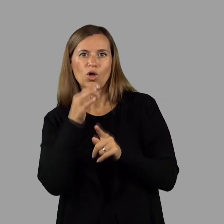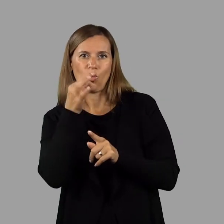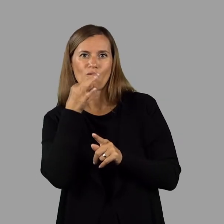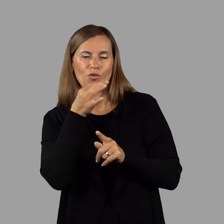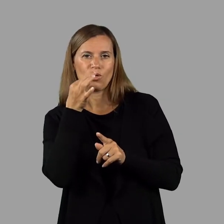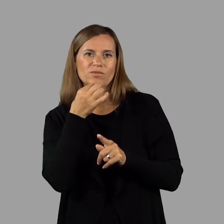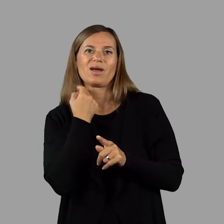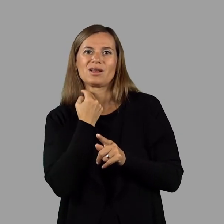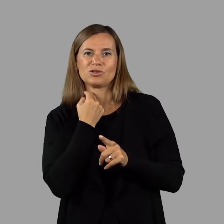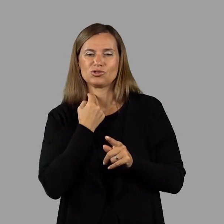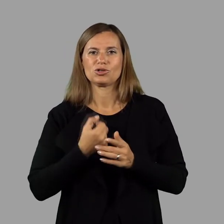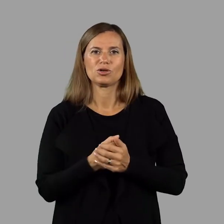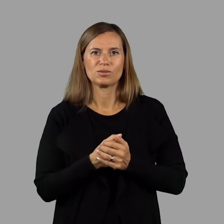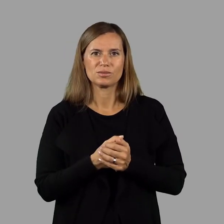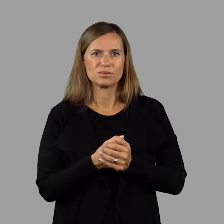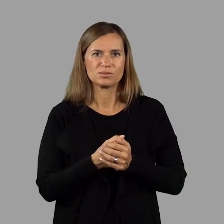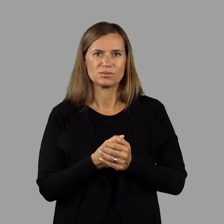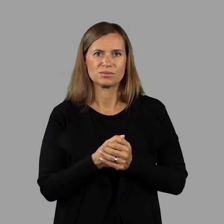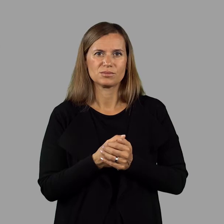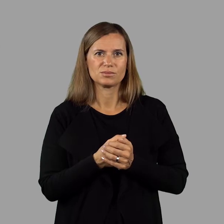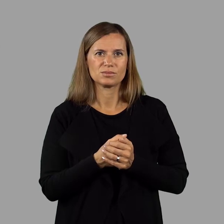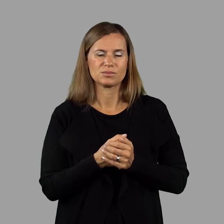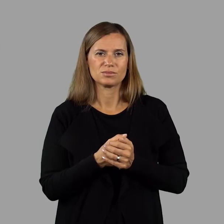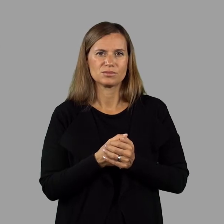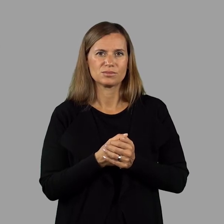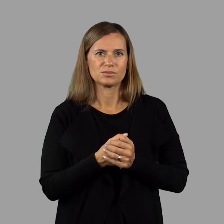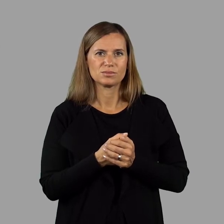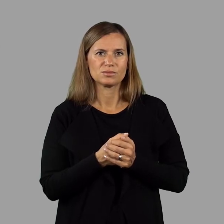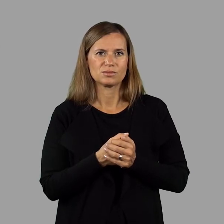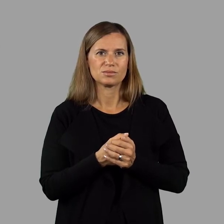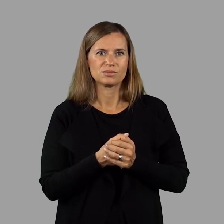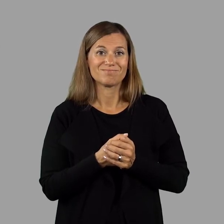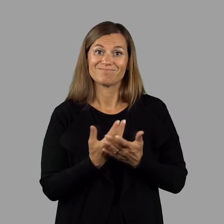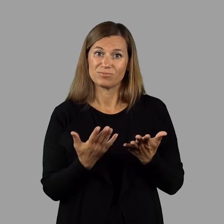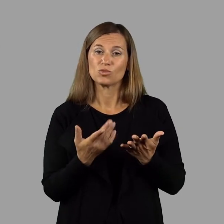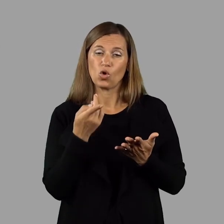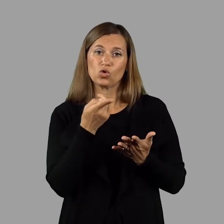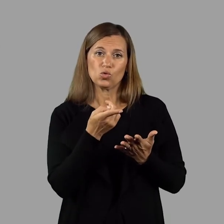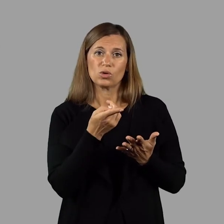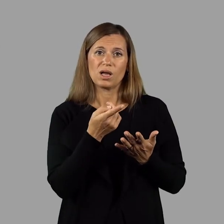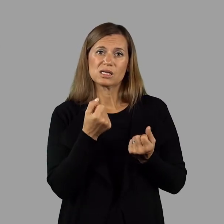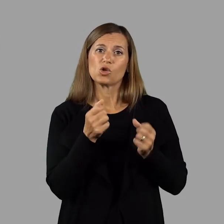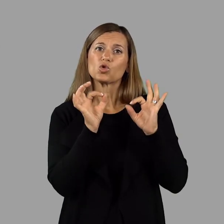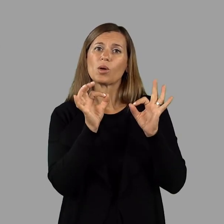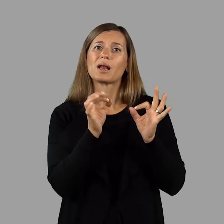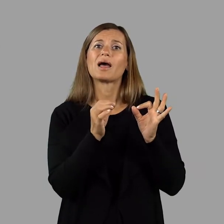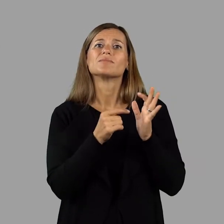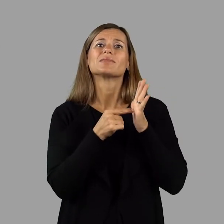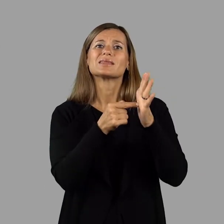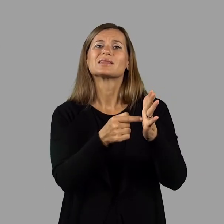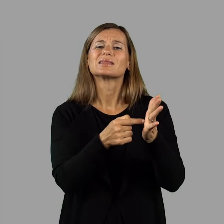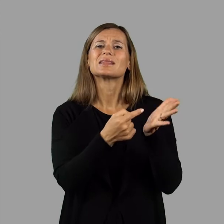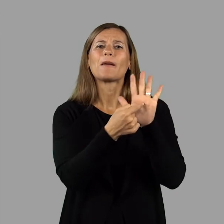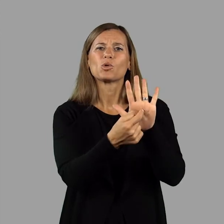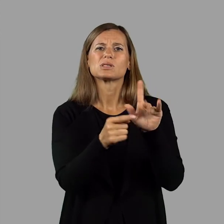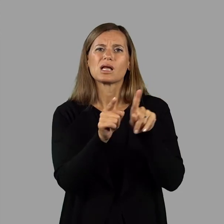It is difficult to break down complex information systems without a detailed analysis. No, tukaj je zelo dobra